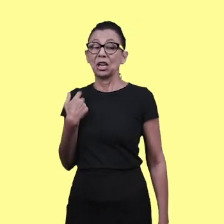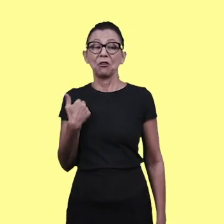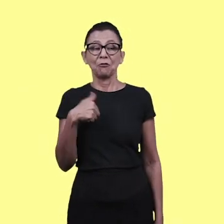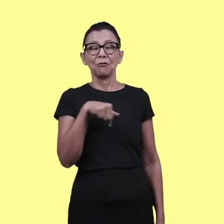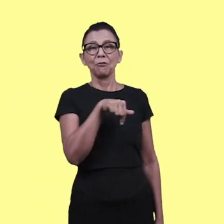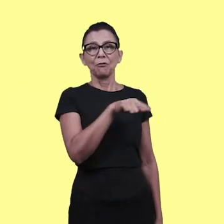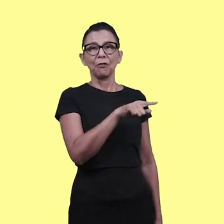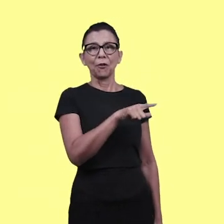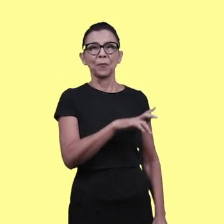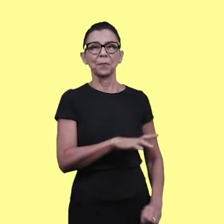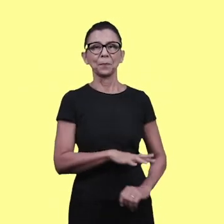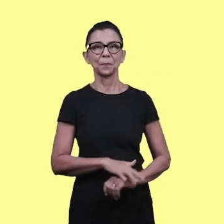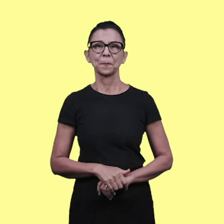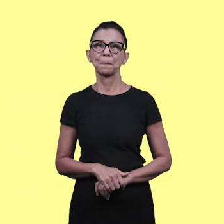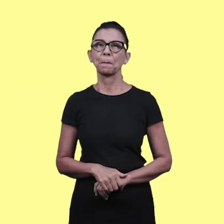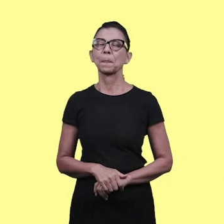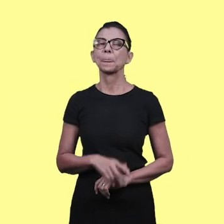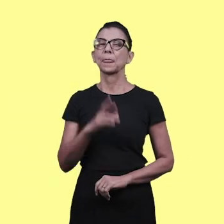Rebecca, elle savait